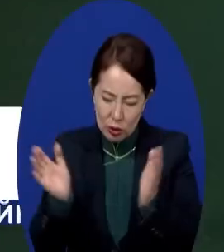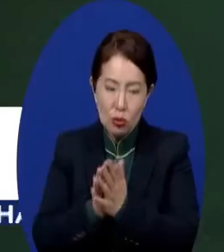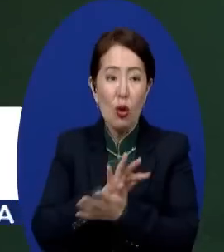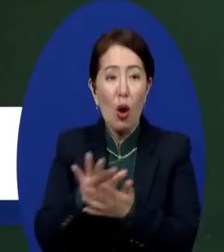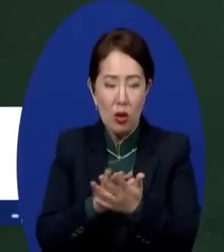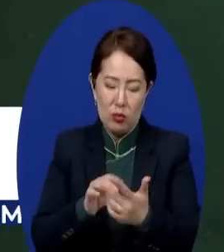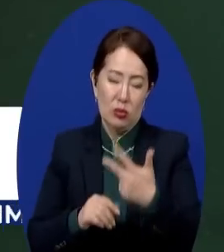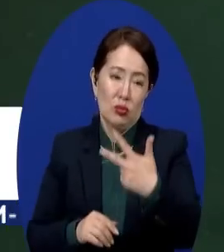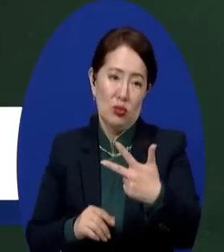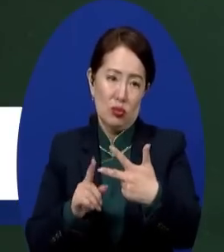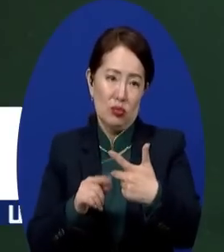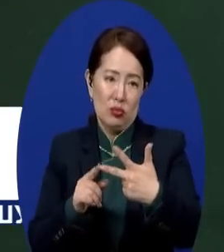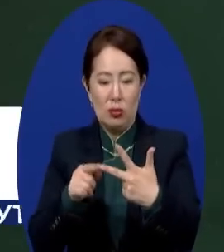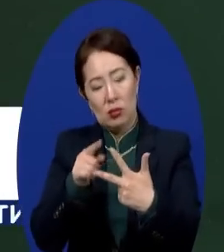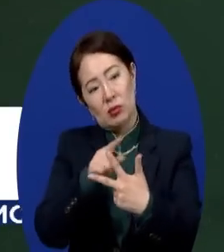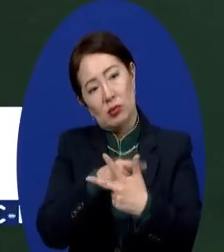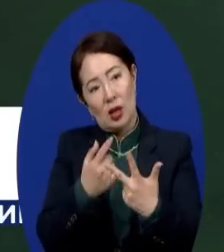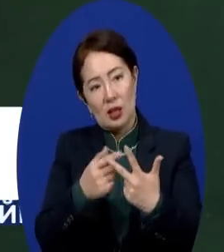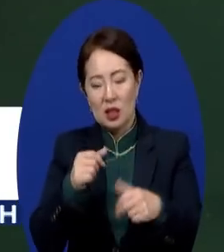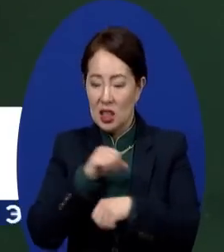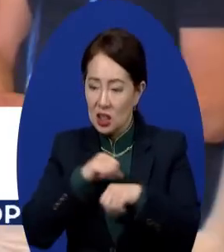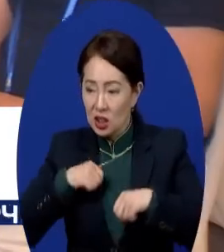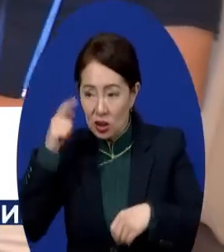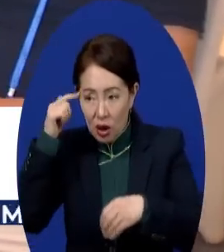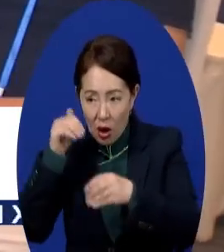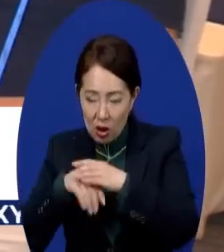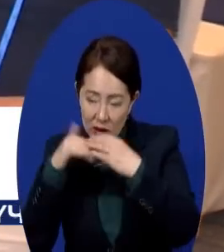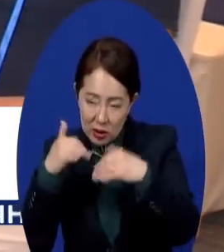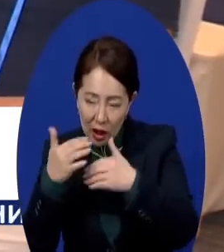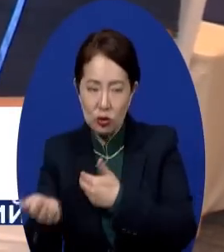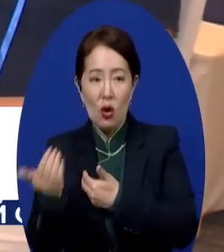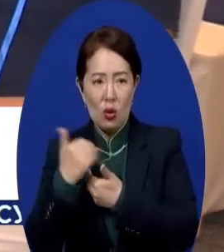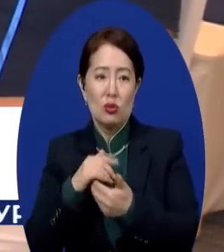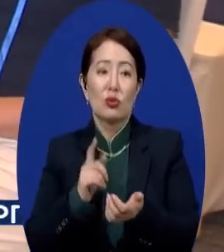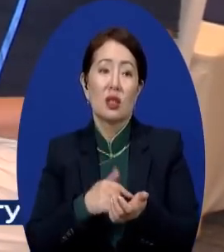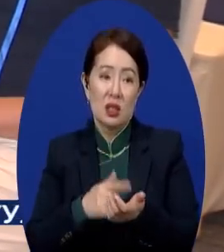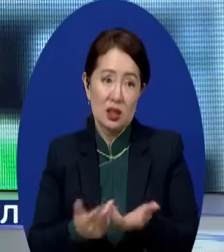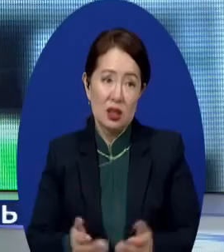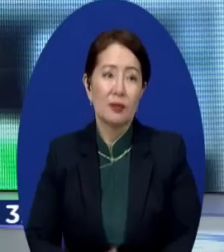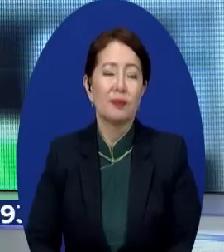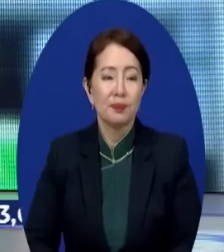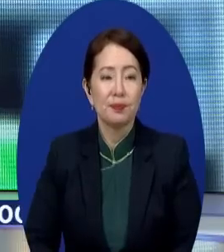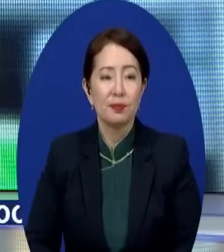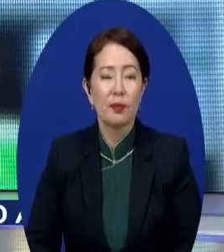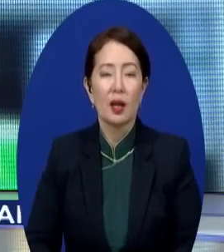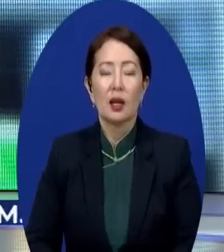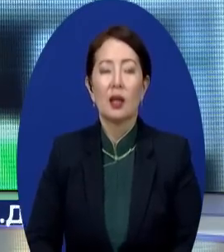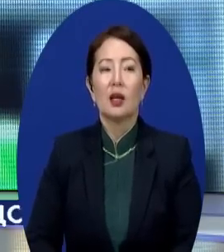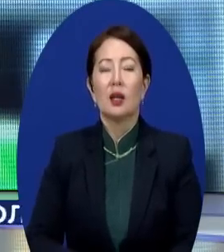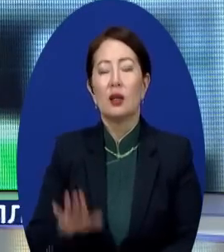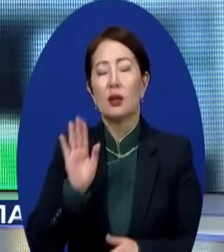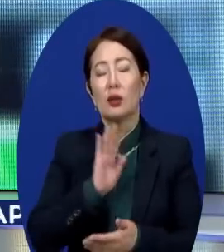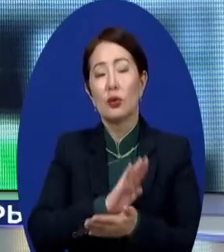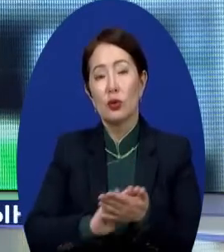гэсэн гурав дахь сонголт бий. Гол нь иргэдэд ойлгуулж оролцуулах шаардлагатай байна. Улсын дунд New Story